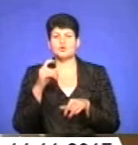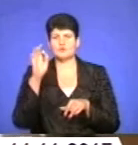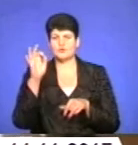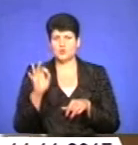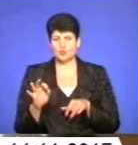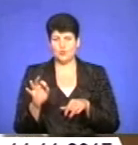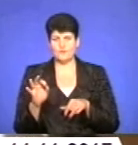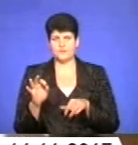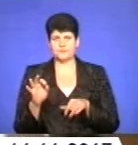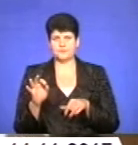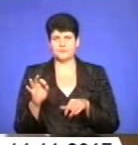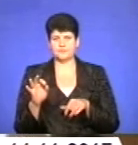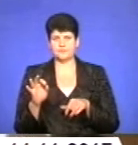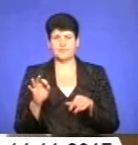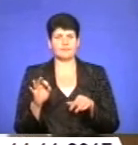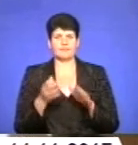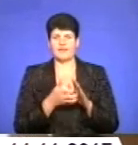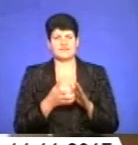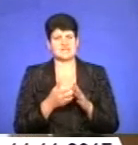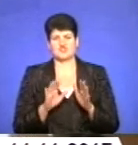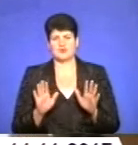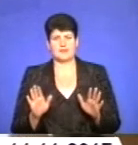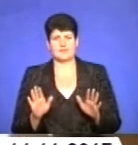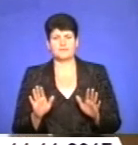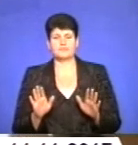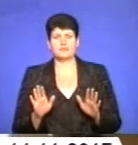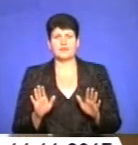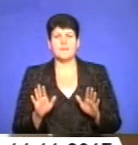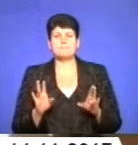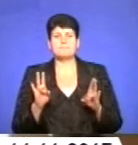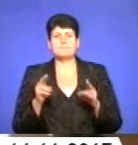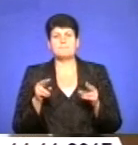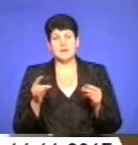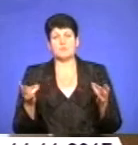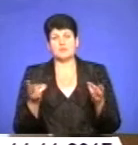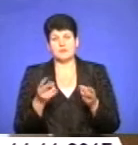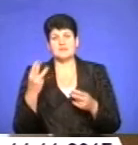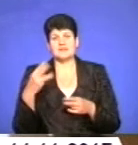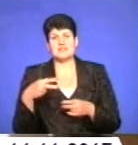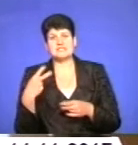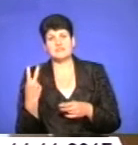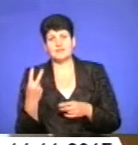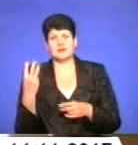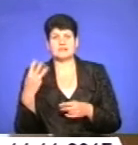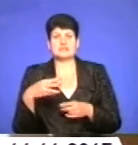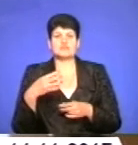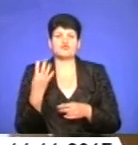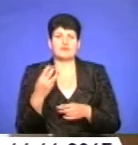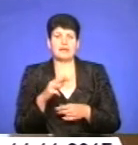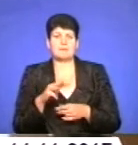100% відношенні не вистачає. При потребі 32-34 мільйони.